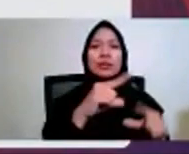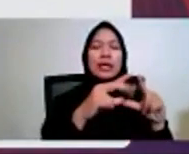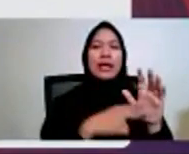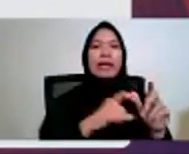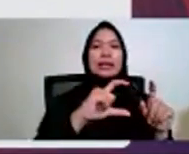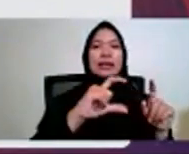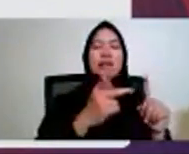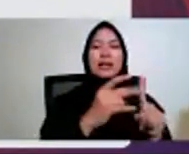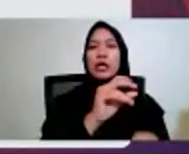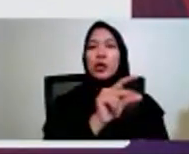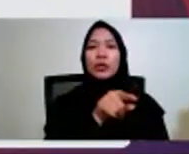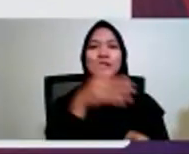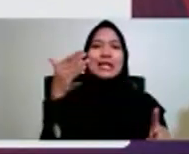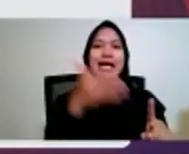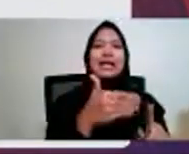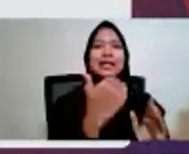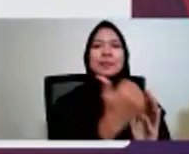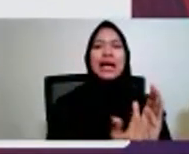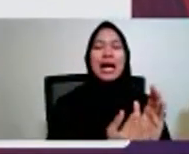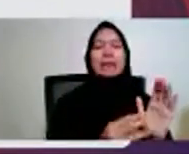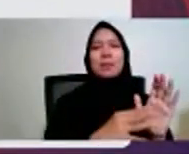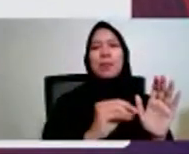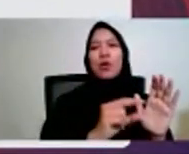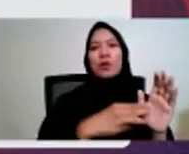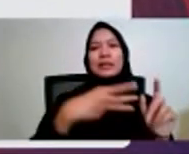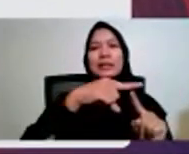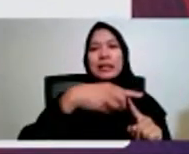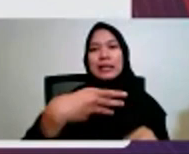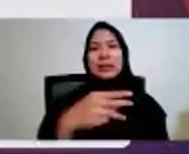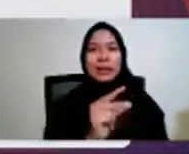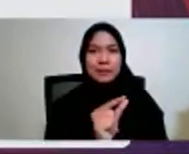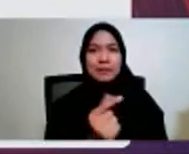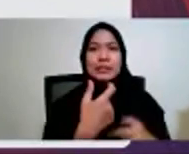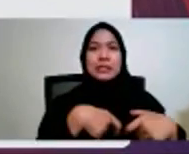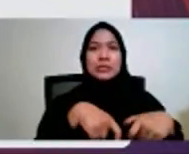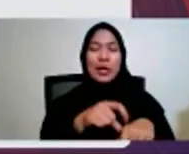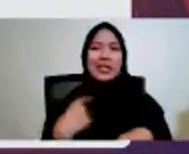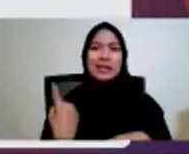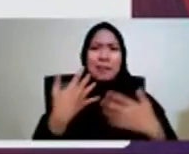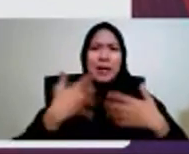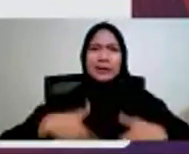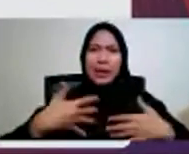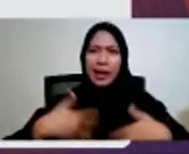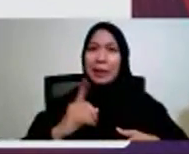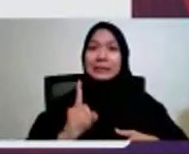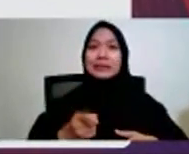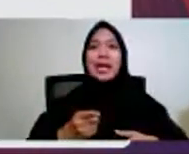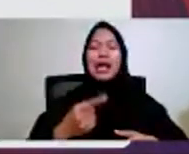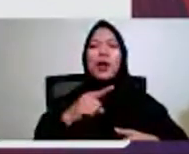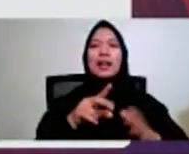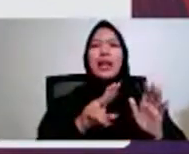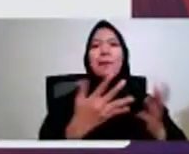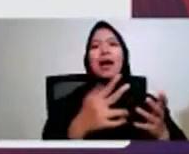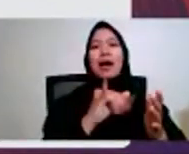dari kebijakan moneter sasaran dari kebijakan moneter sesuai dengan yang kita praktekkan saja implasi